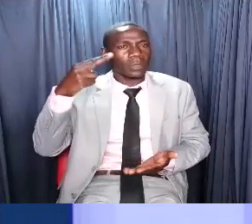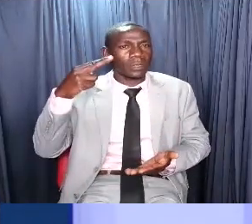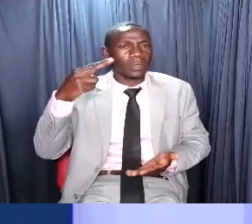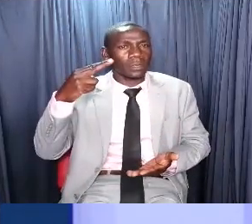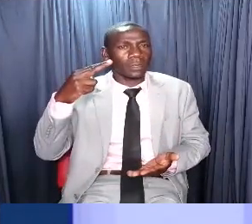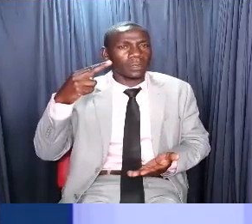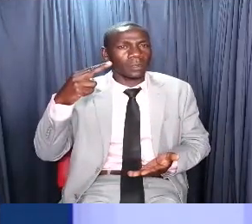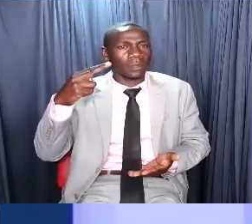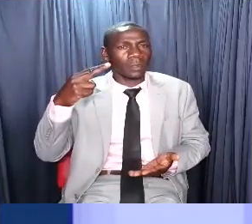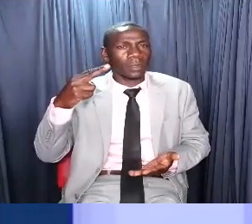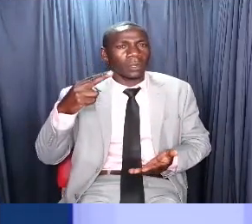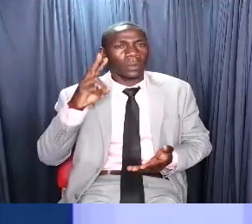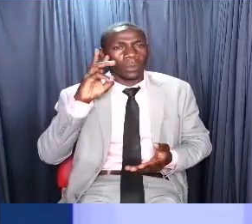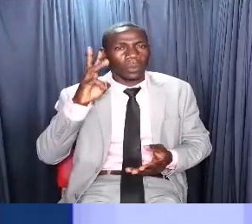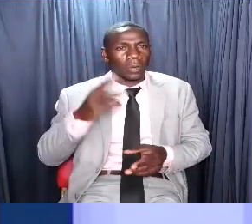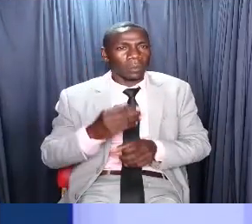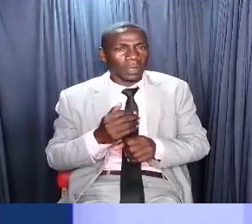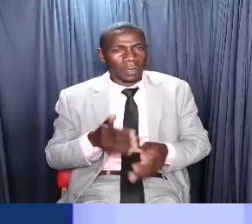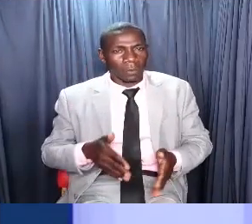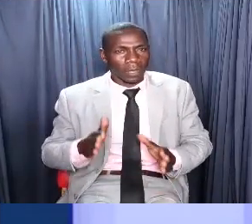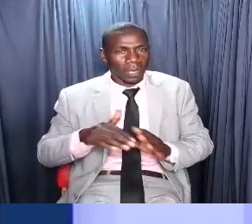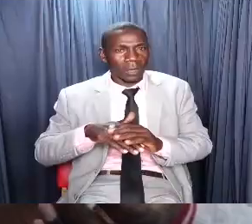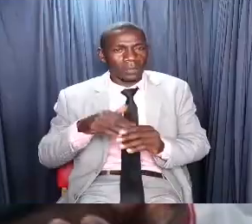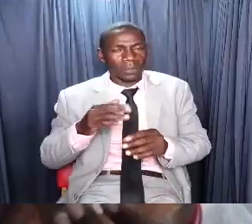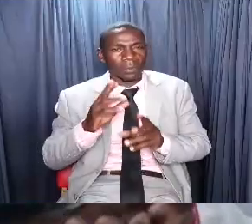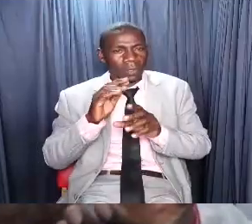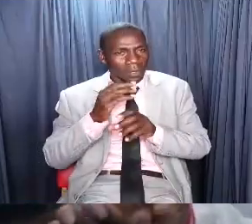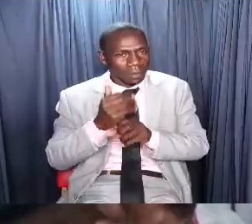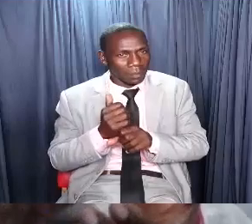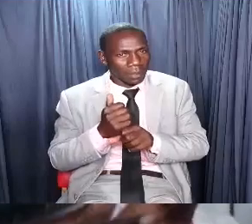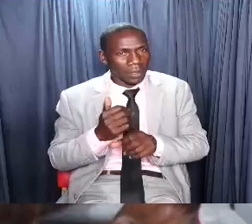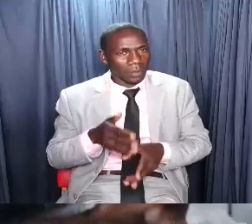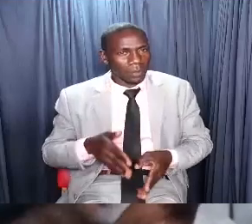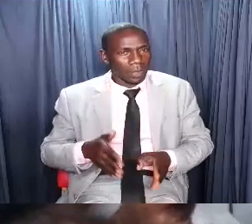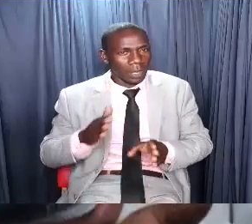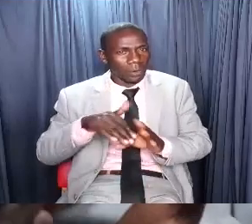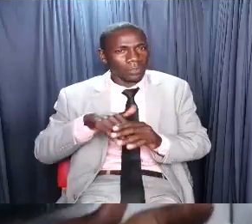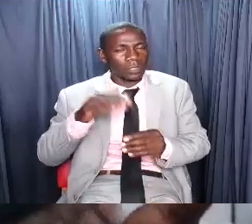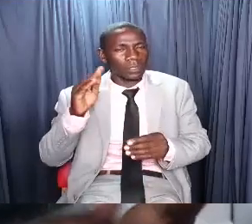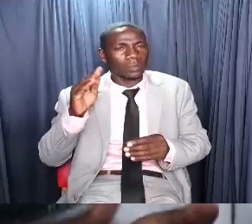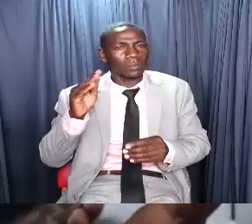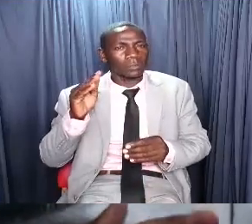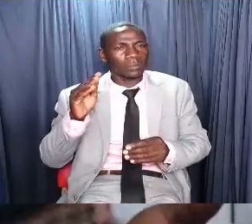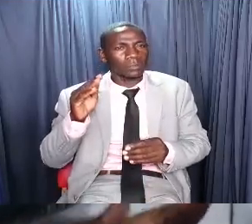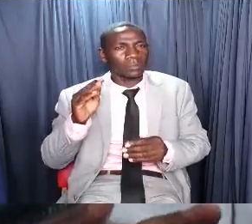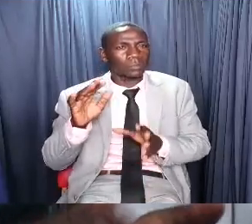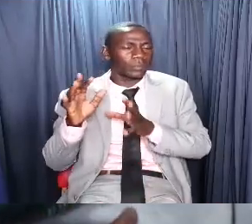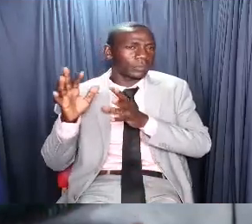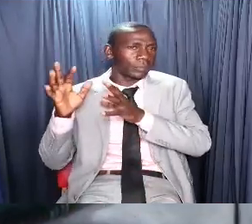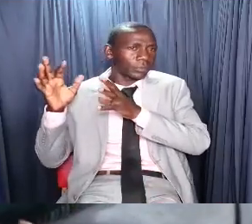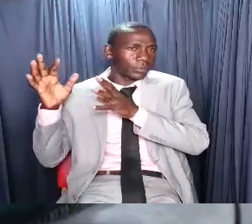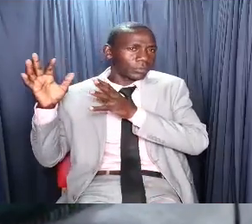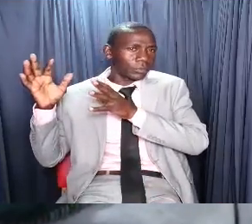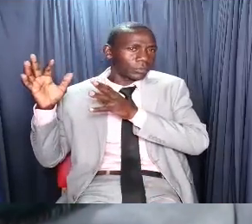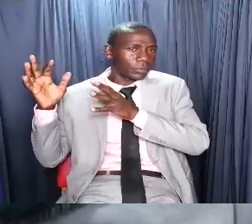uplifted. Atafanya njia. He'll make a way out. Atafanya njia. He will make a way out.